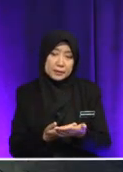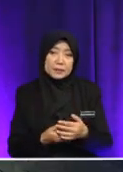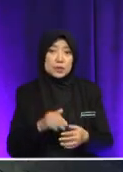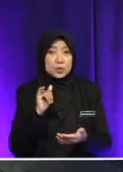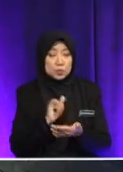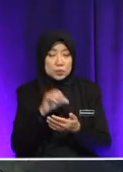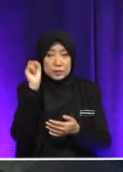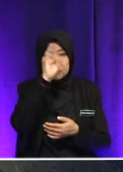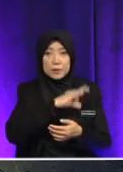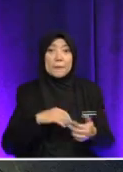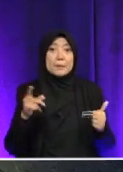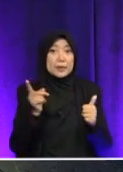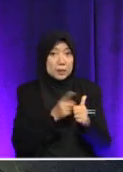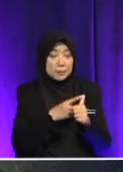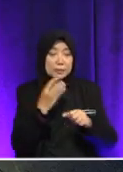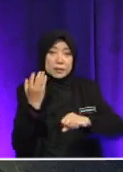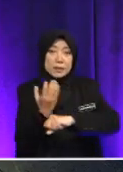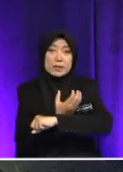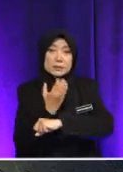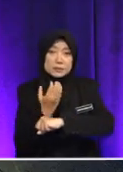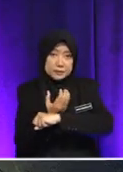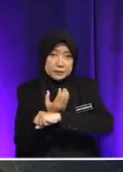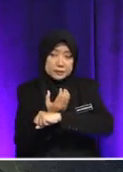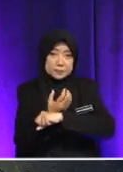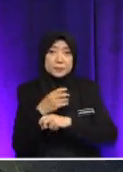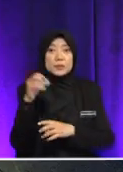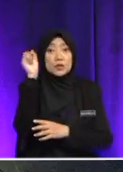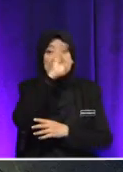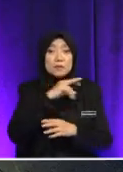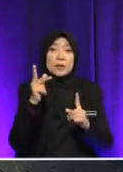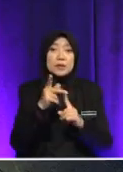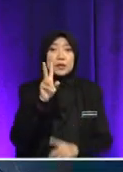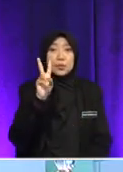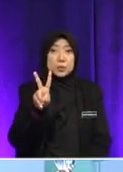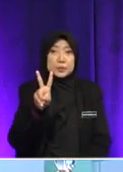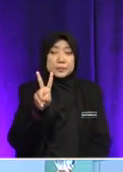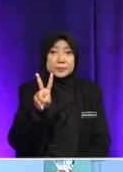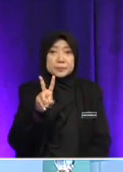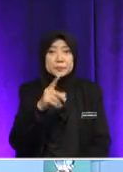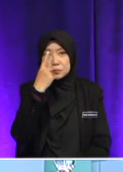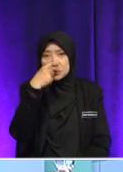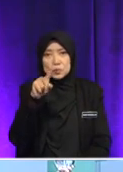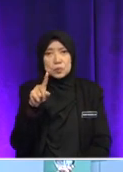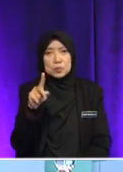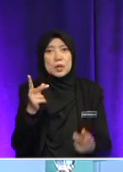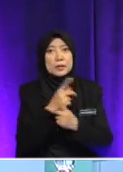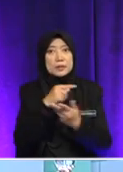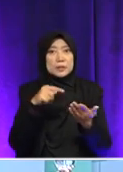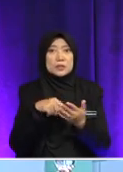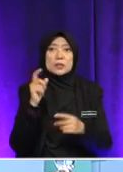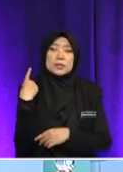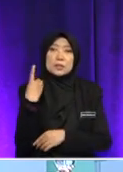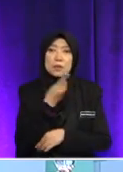sifat betapa pagi oke kita pergi pada sifat yang kedua untuk sifat kedua ini kita kena Panaskan